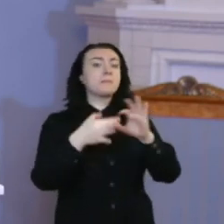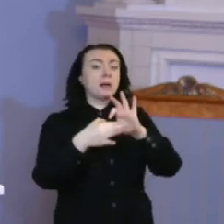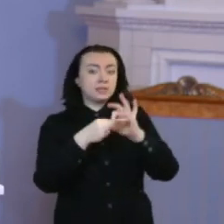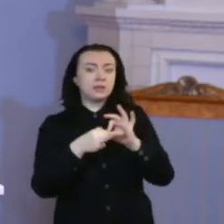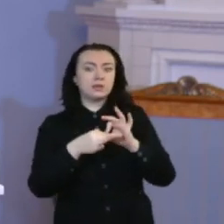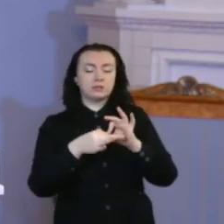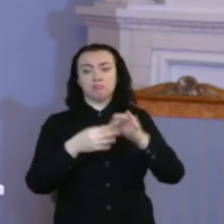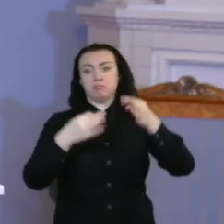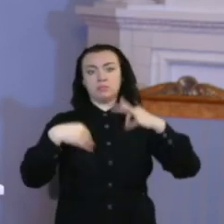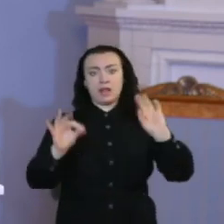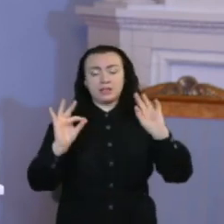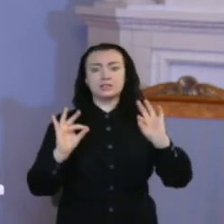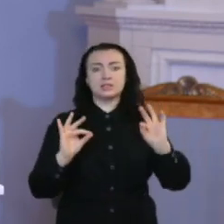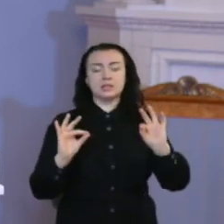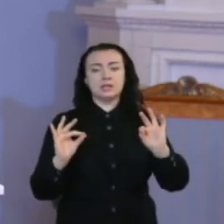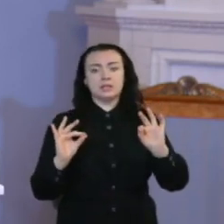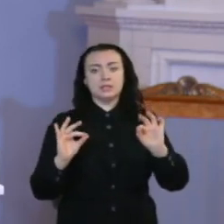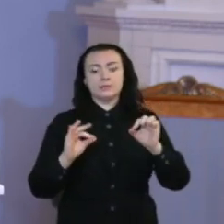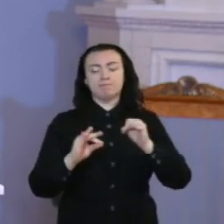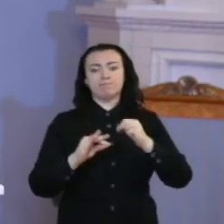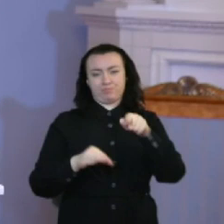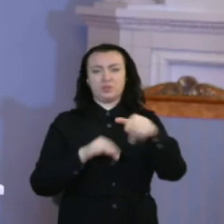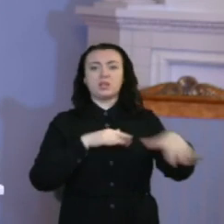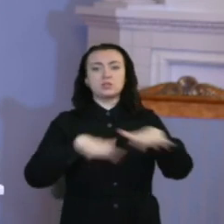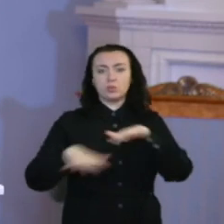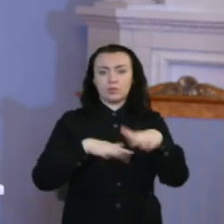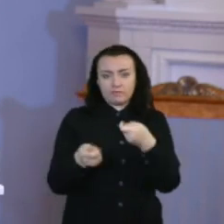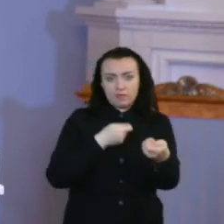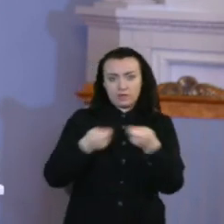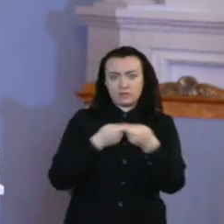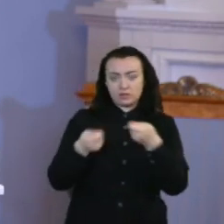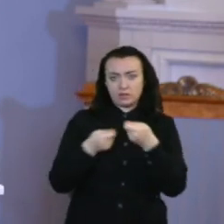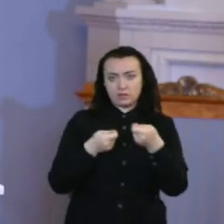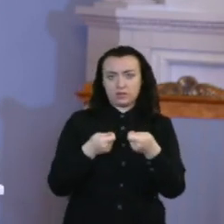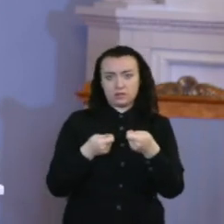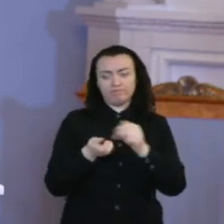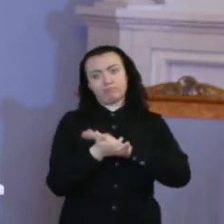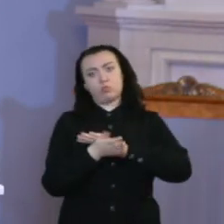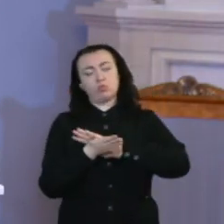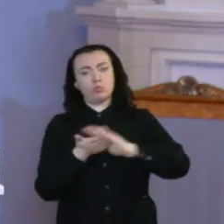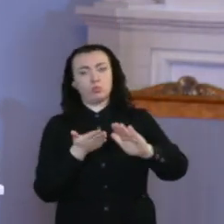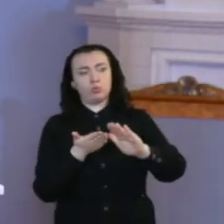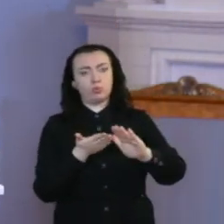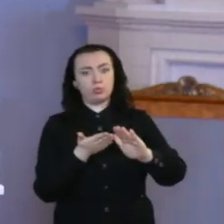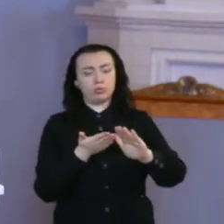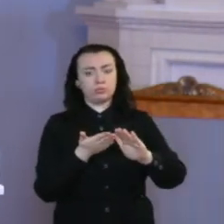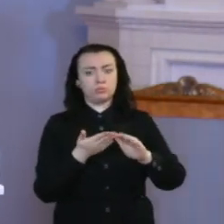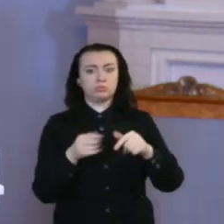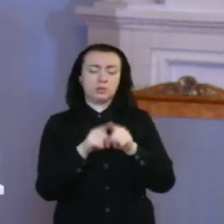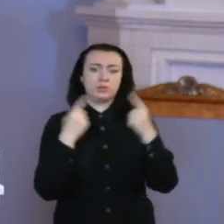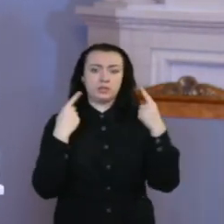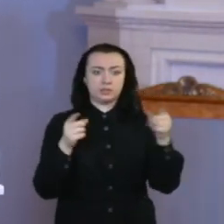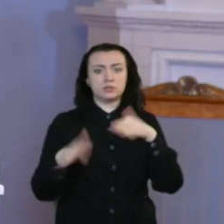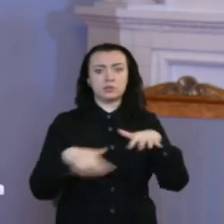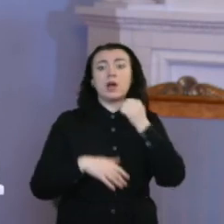leis Lietuvai šitą situaciją valdyti taip pat sklandžiai, kaip ir kitas nenumatytas